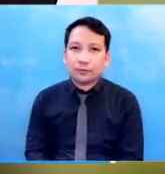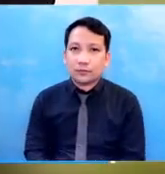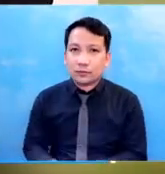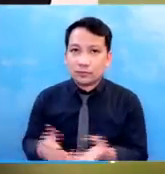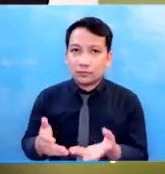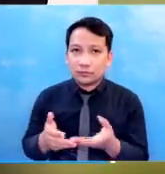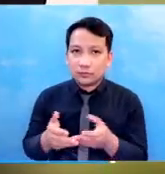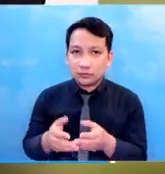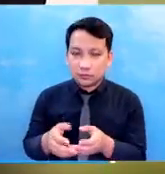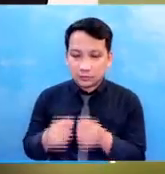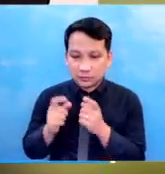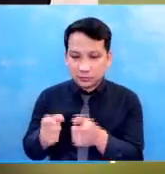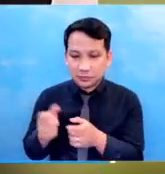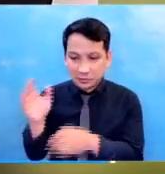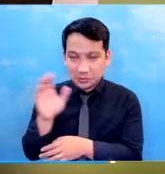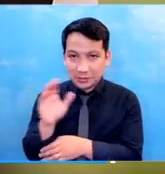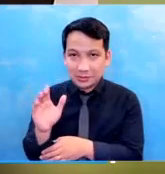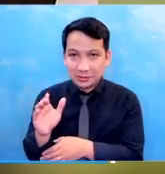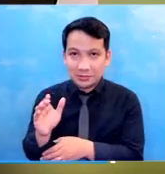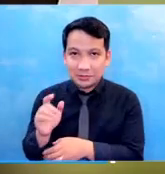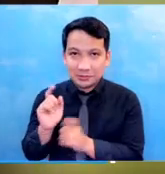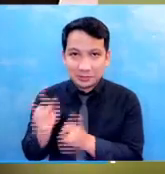promo pang holiday?